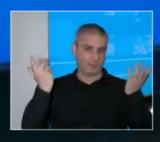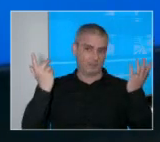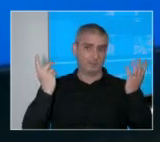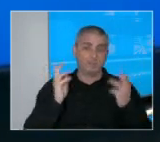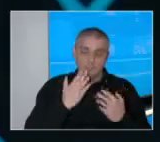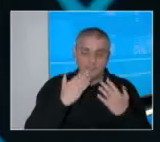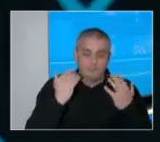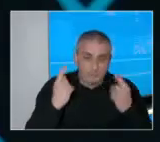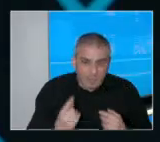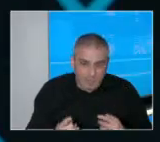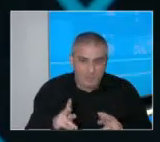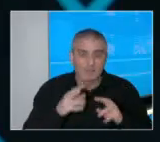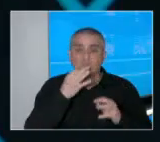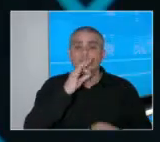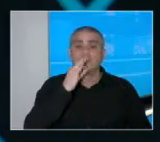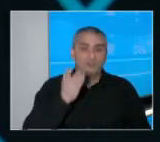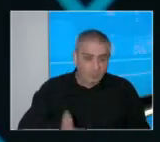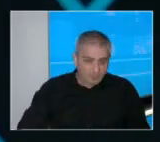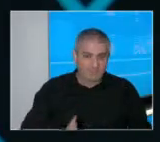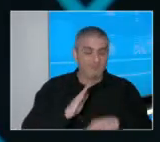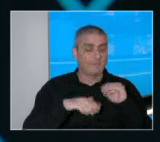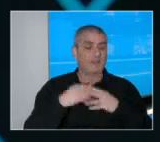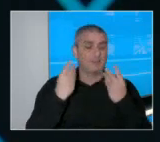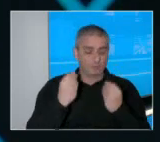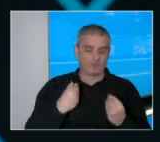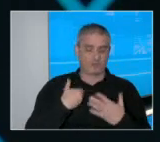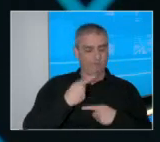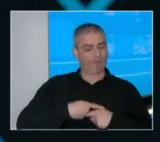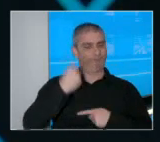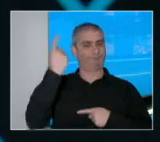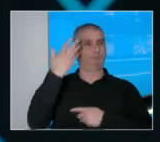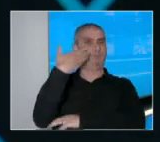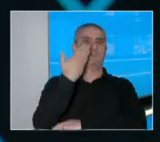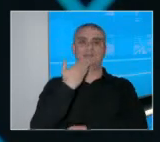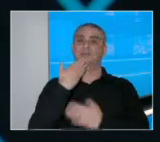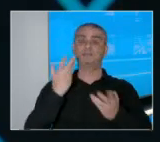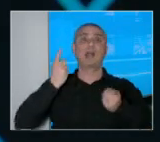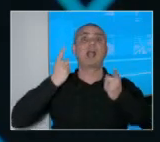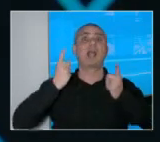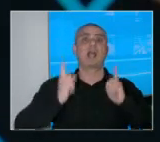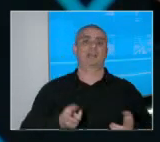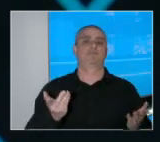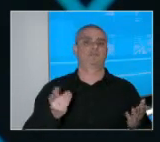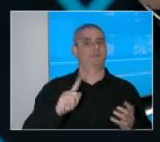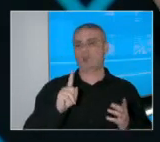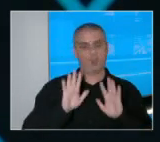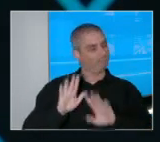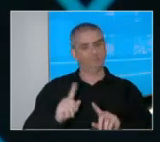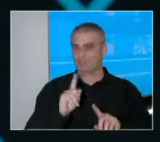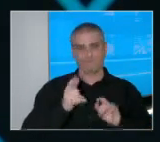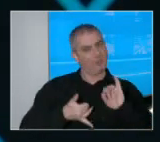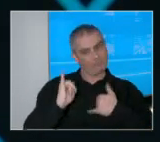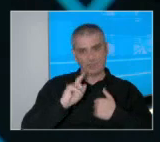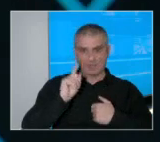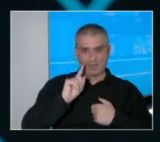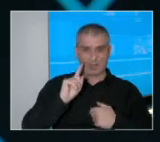תהיה ישראל והיא תשתפר, ובידיים טובות אנחנו נרים את המדינה הזאת. חייבים, אבל לא בשנאה, לא בביתה,